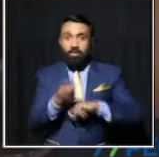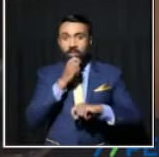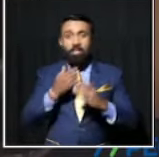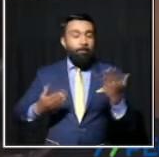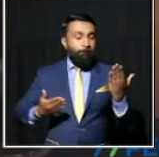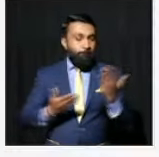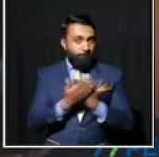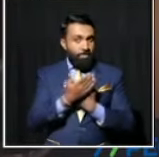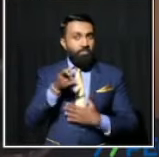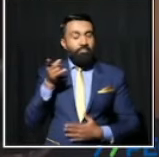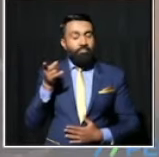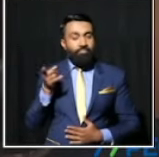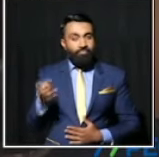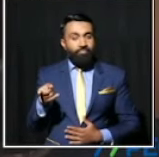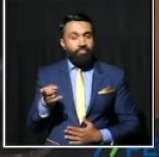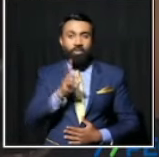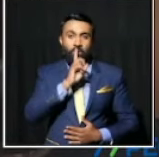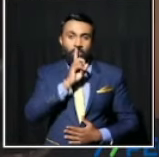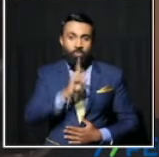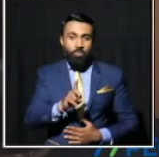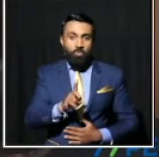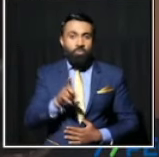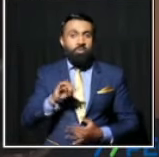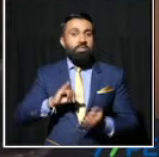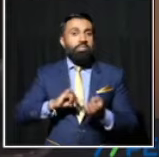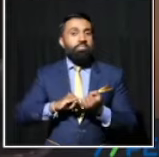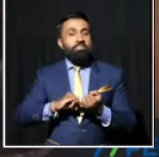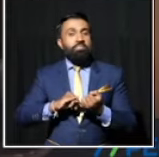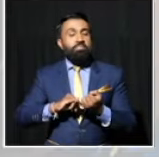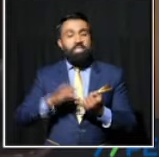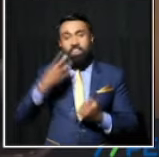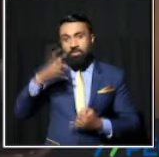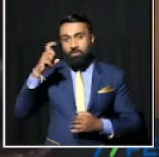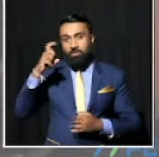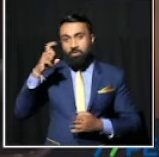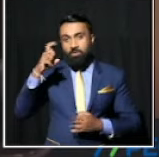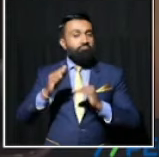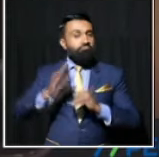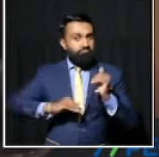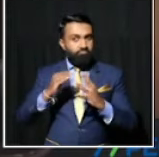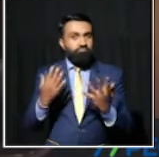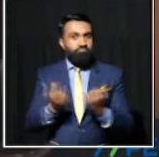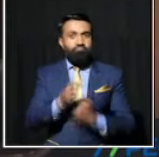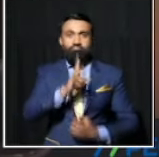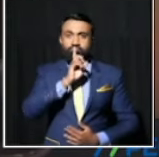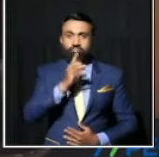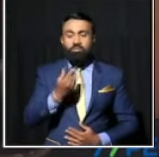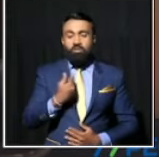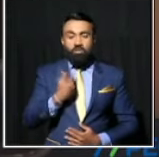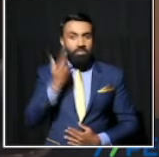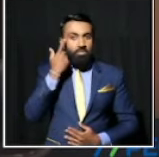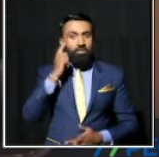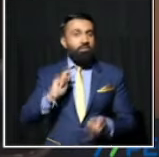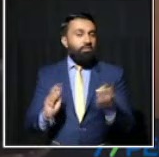ඒ පත්‍රිකාවේ කතා කරා සබ් කමිටියකෙන් ඒකට අවශ්‍ය ක්‍රියාමාර්ග ගන්නවයි කියලා. එහෙම කිව්වා. ඒ කියලා ඉවරලා මං හිතුවා දැන් ක්‍රිකට්